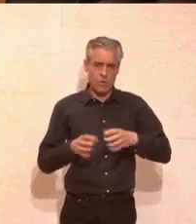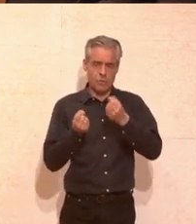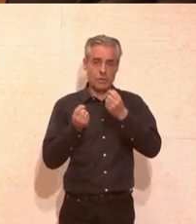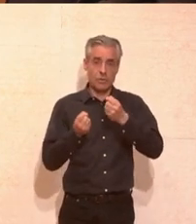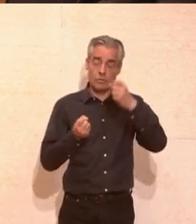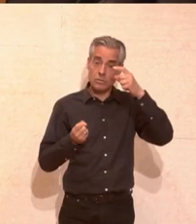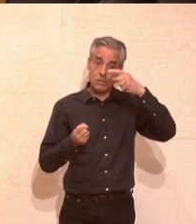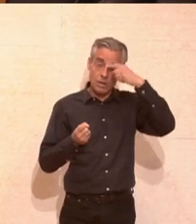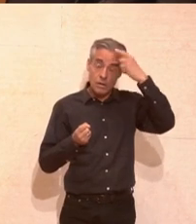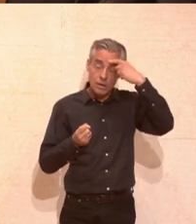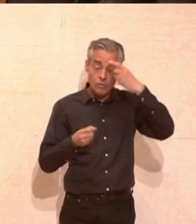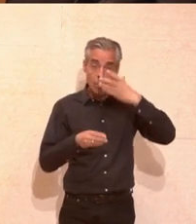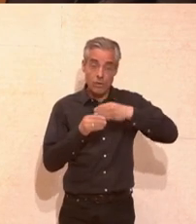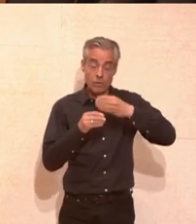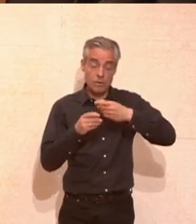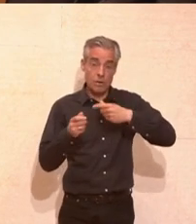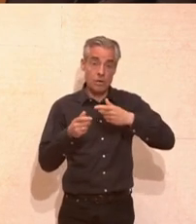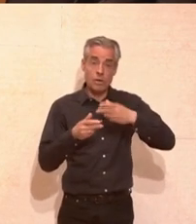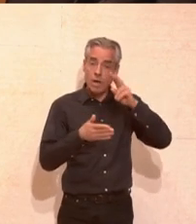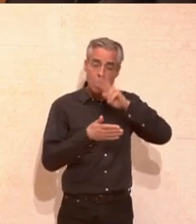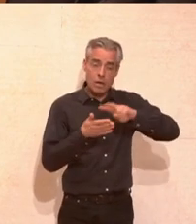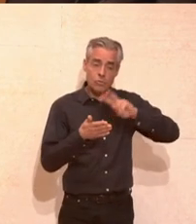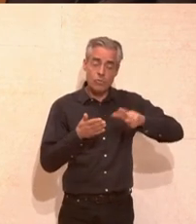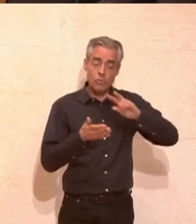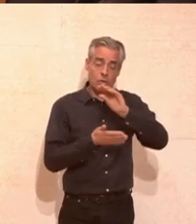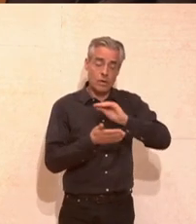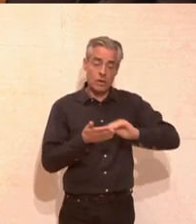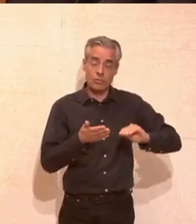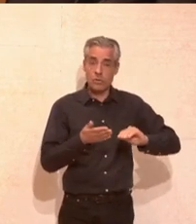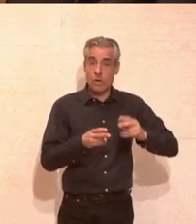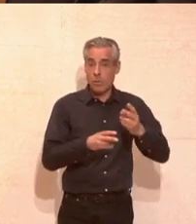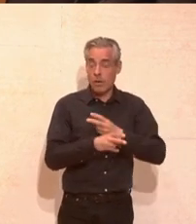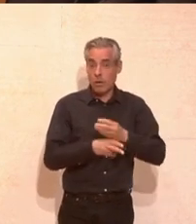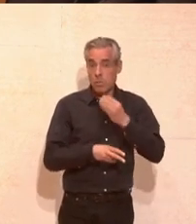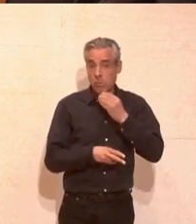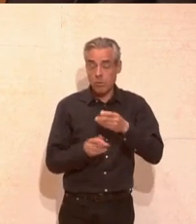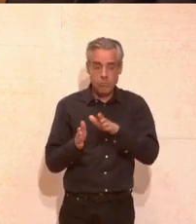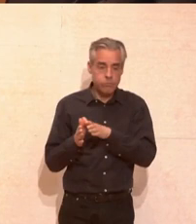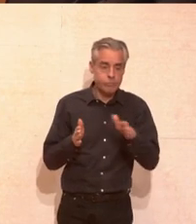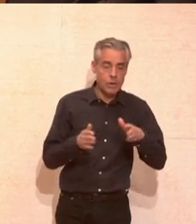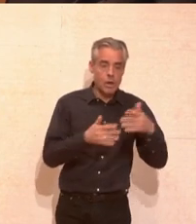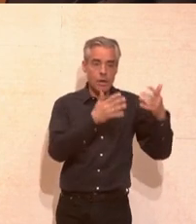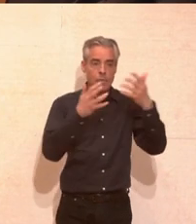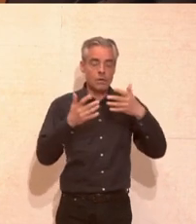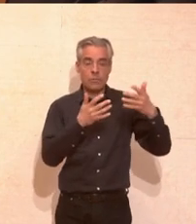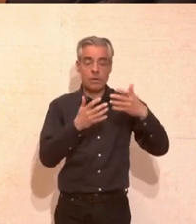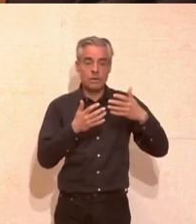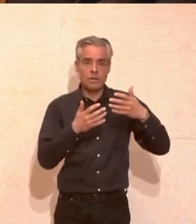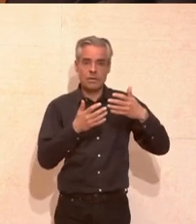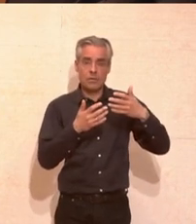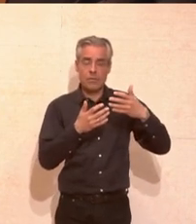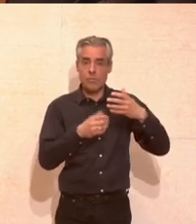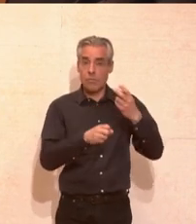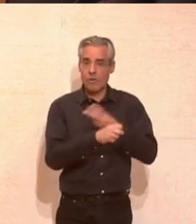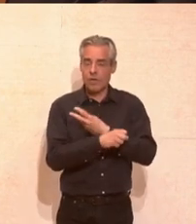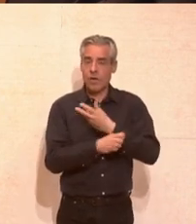capacités dans l'apprentissage de la lecture et l'écriture qui est relativement bonne et celle des mathématiques qui est relativement très